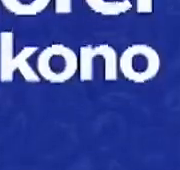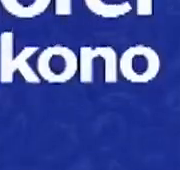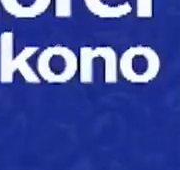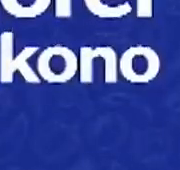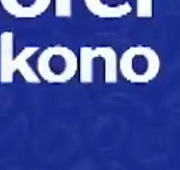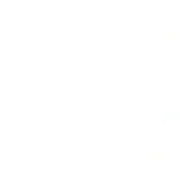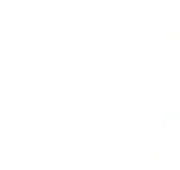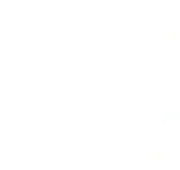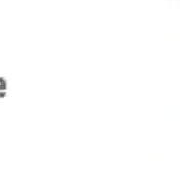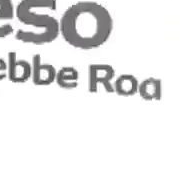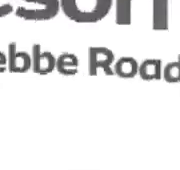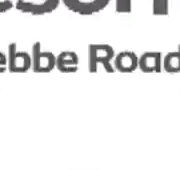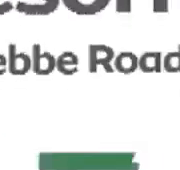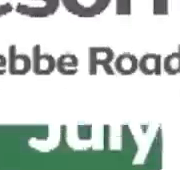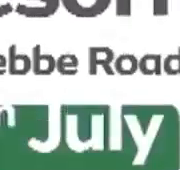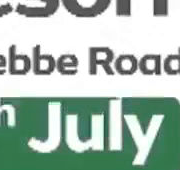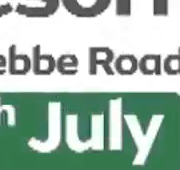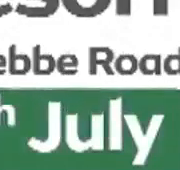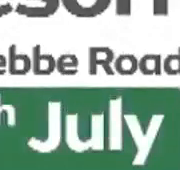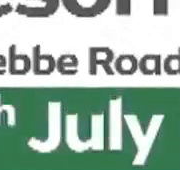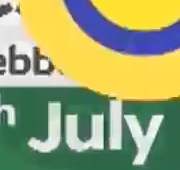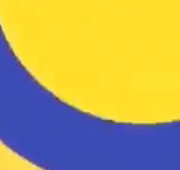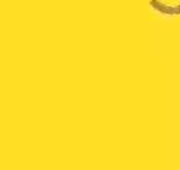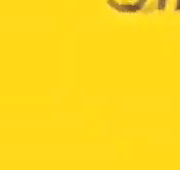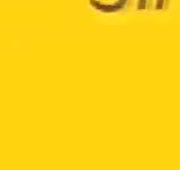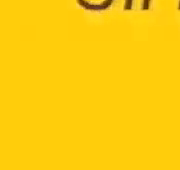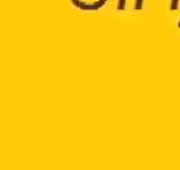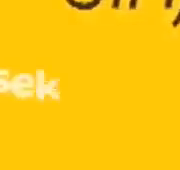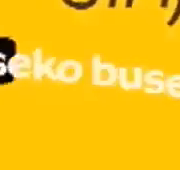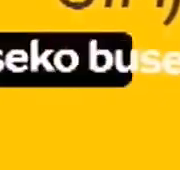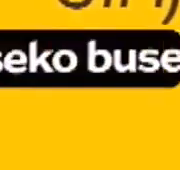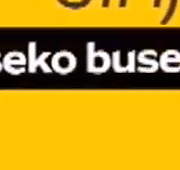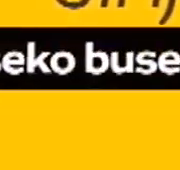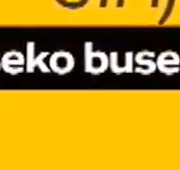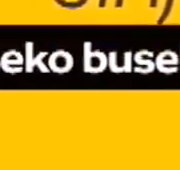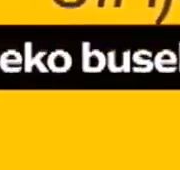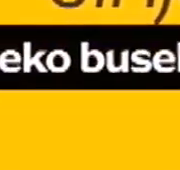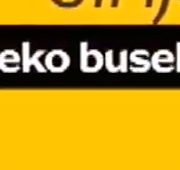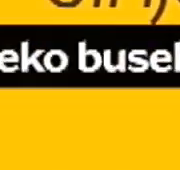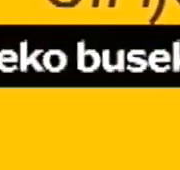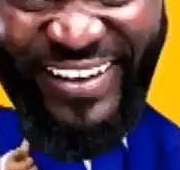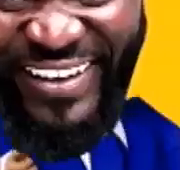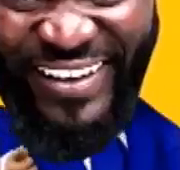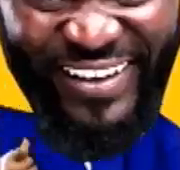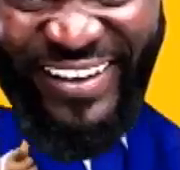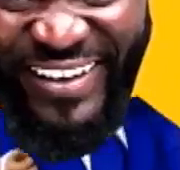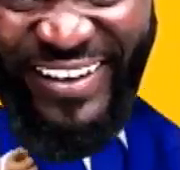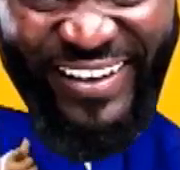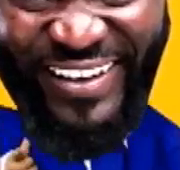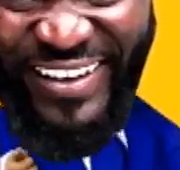milioni biri unana julai konin hotel mkono wenda julai nikan resort elweza kuminatan julai France Africa. I've been busy.